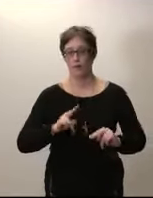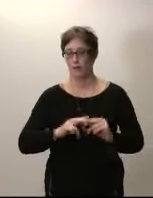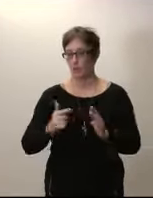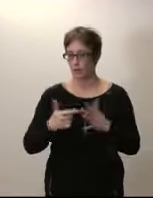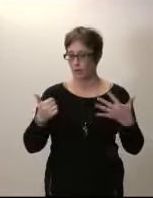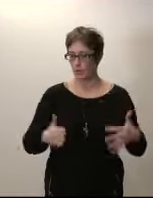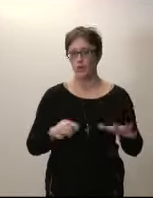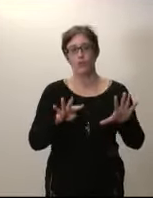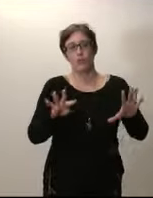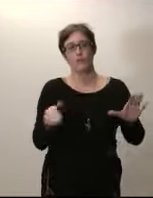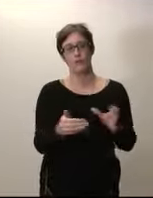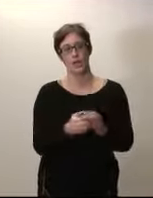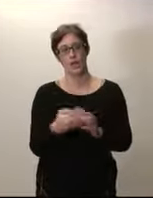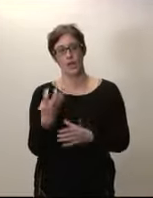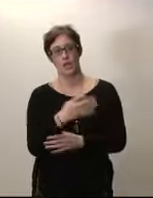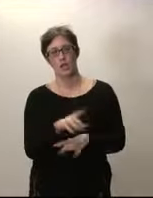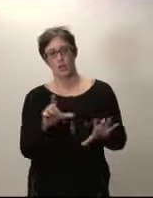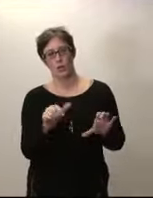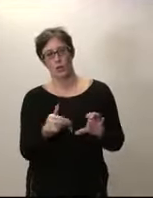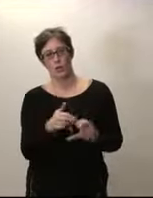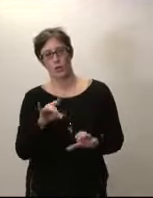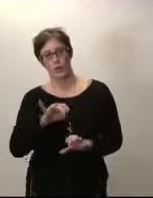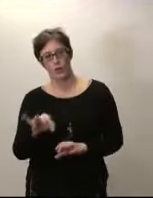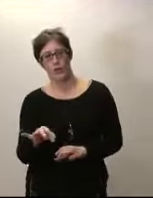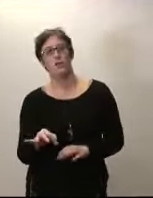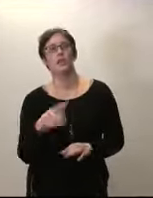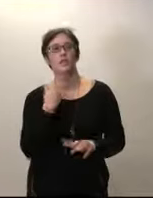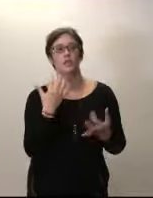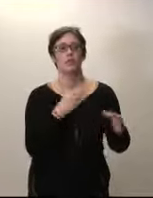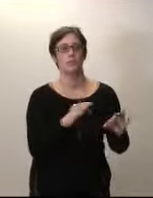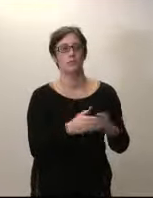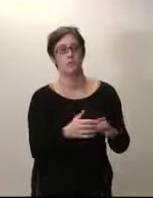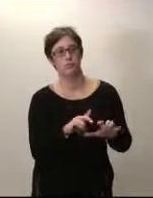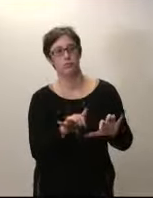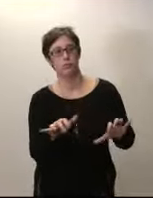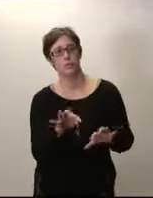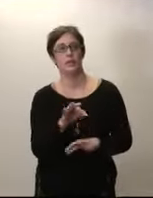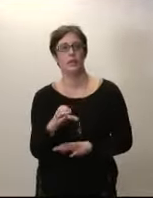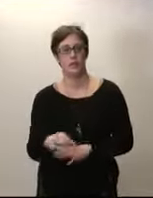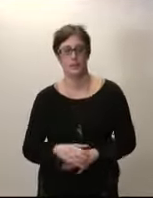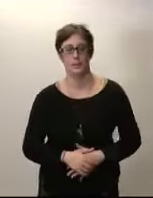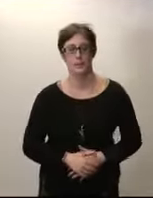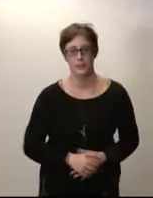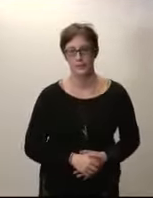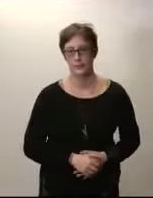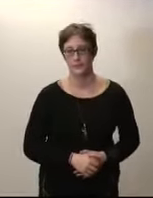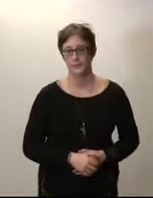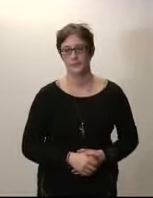hors taxes, soit 10 696,55 TTC. Je vous remercie. Merci.